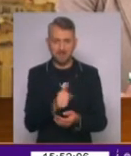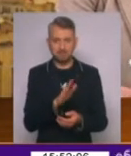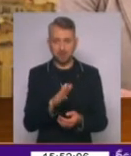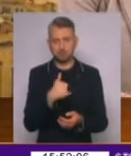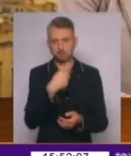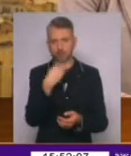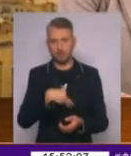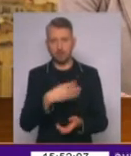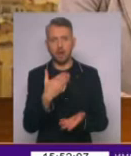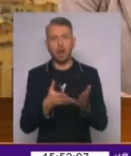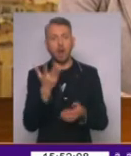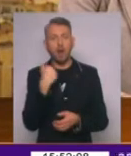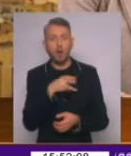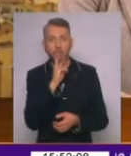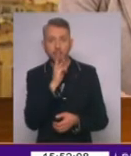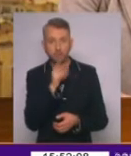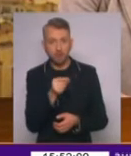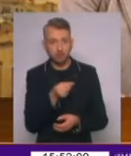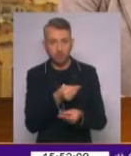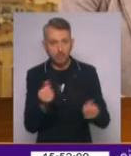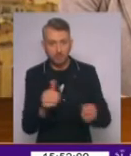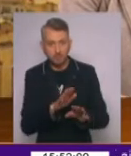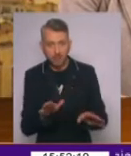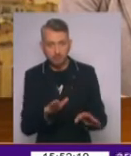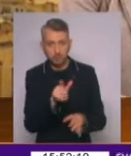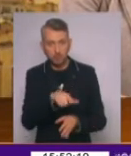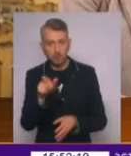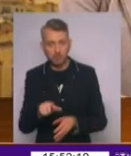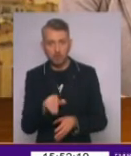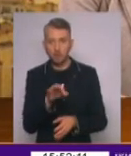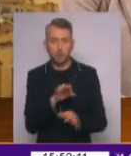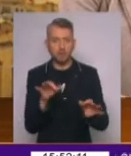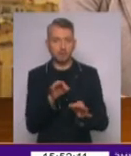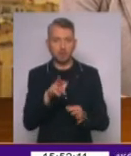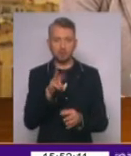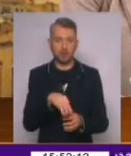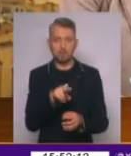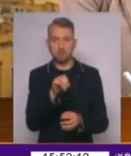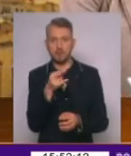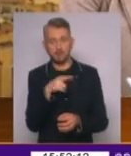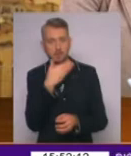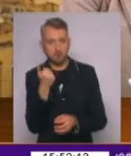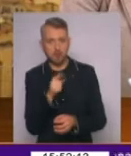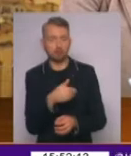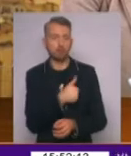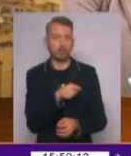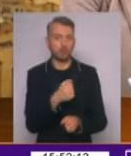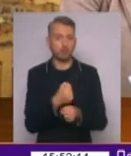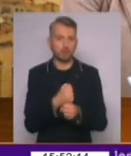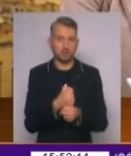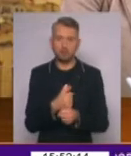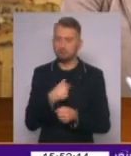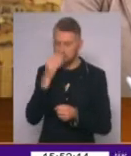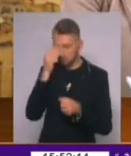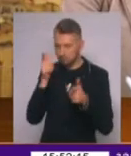зарплату які не виплачують людям, то ніякої пені, що хочуть, то і роблять. Погоджуюся, дуже